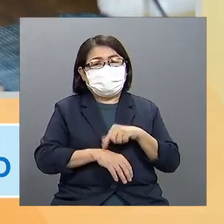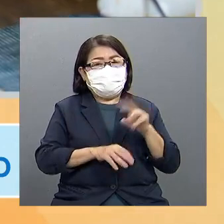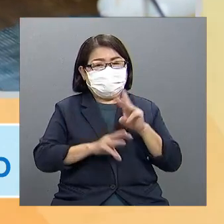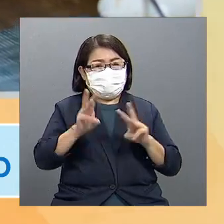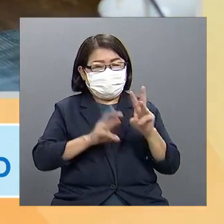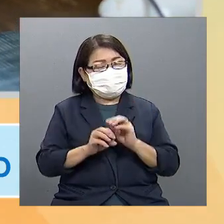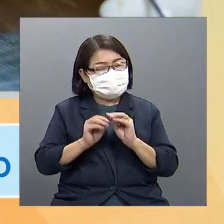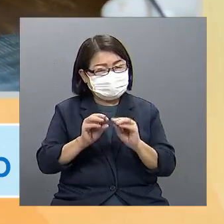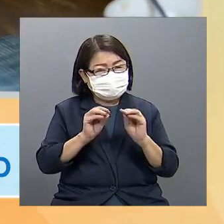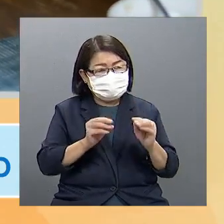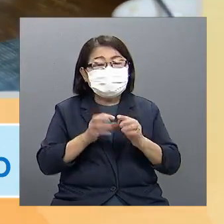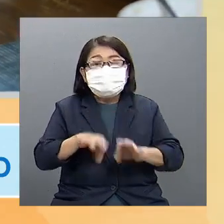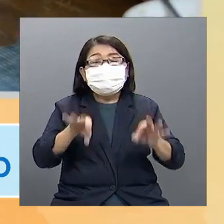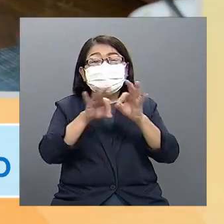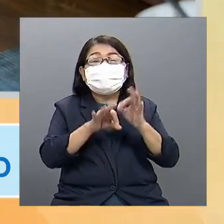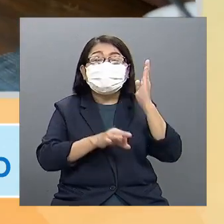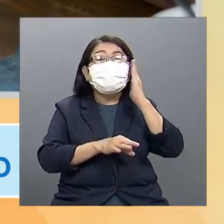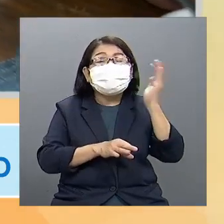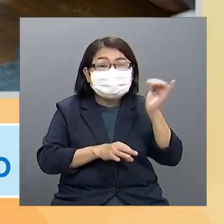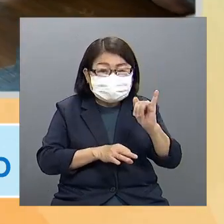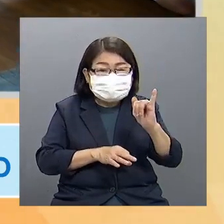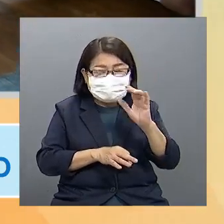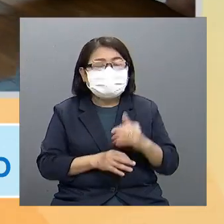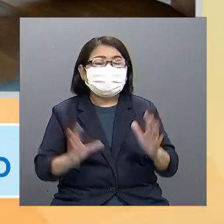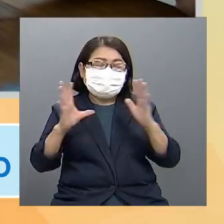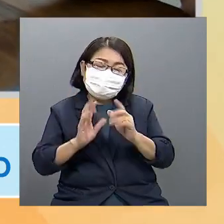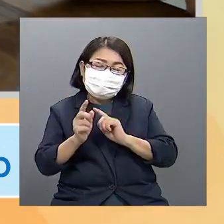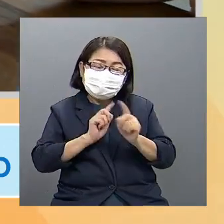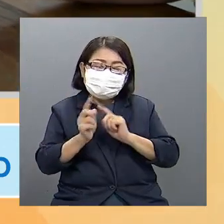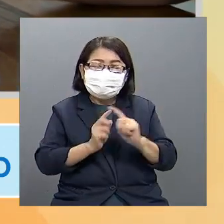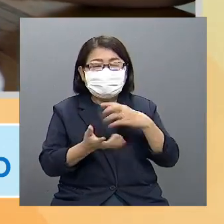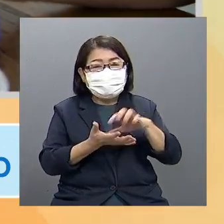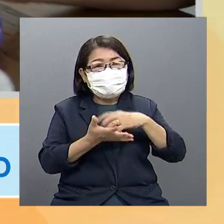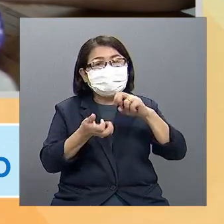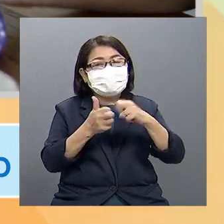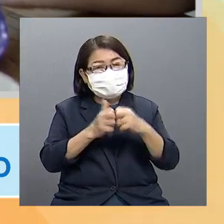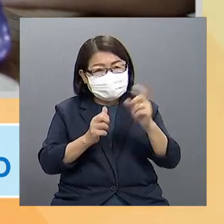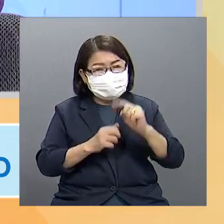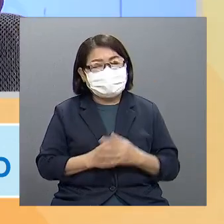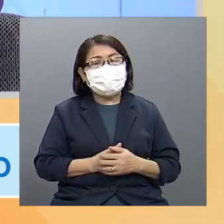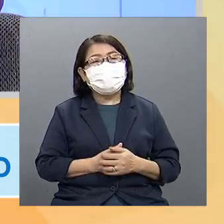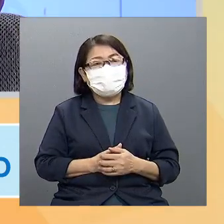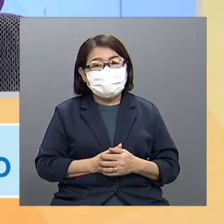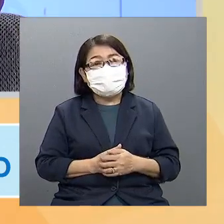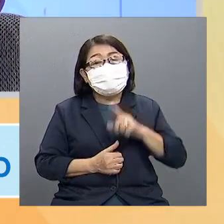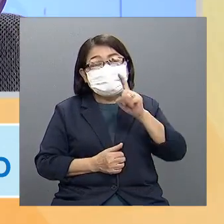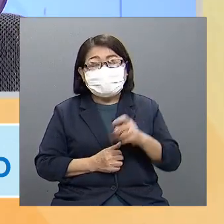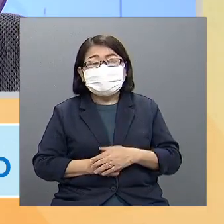ก่อนนอน ค ุยกับลูกเรื่องสถานการณ์ในบ้านที่เกิดขึ้นนะคะ คุณหมอคะเด็กๆอายุเท่าไหร่คะถึงจ